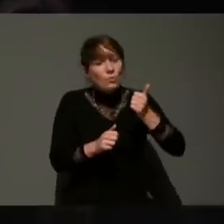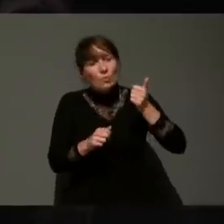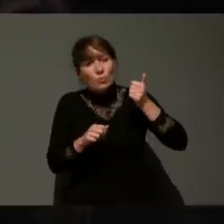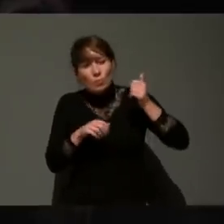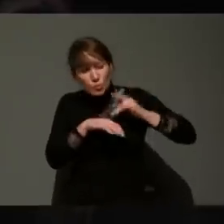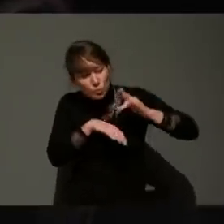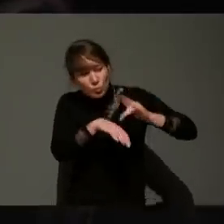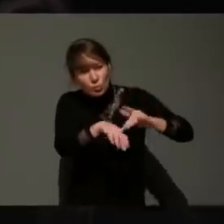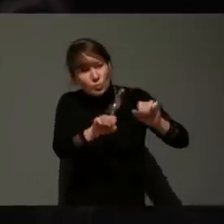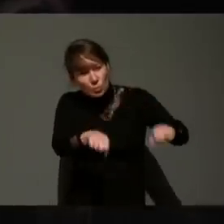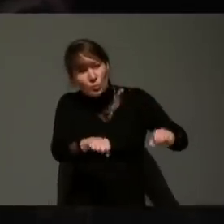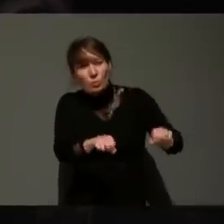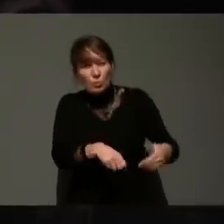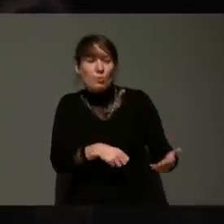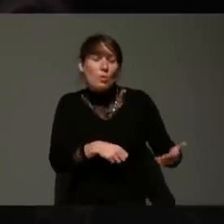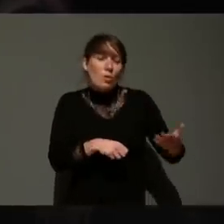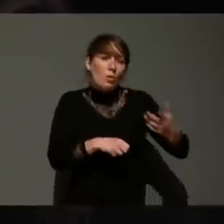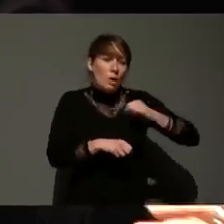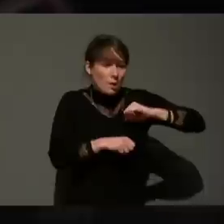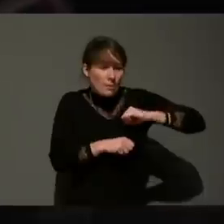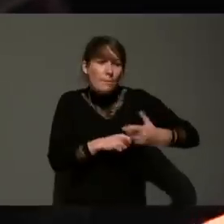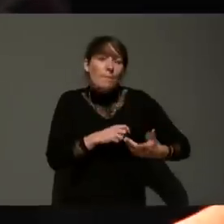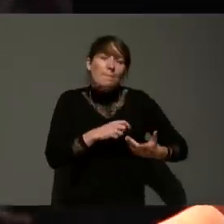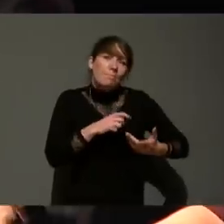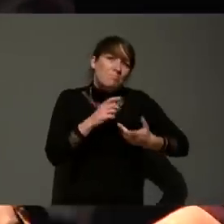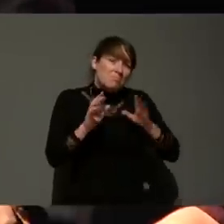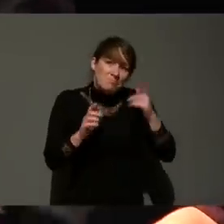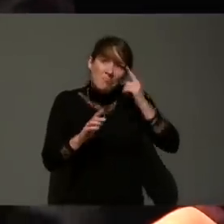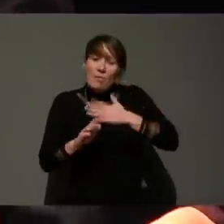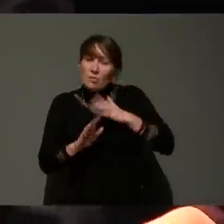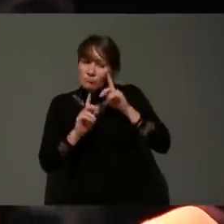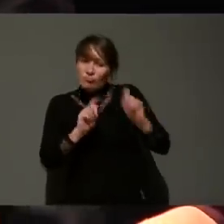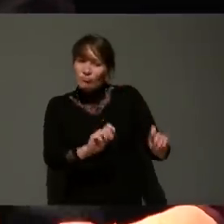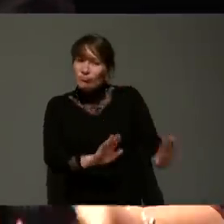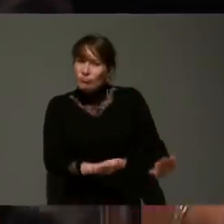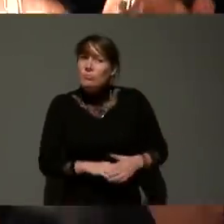semis, beaucoup de trail, beaucoup d'ultra-trail, moi je suis très très prudent là-dessus.